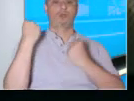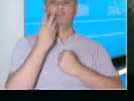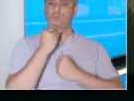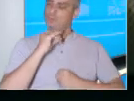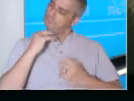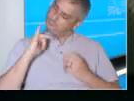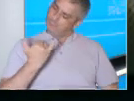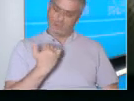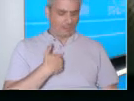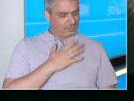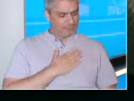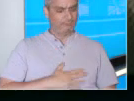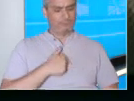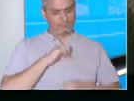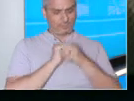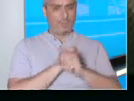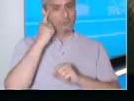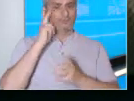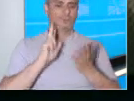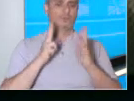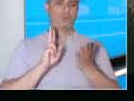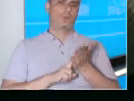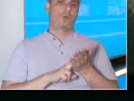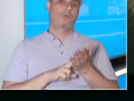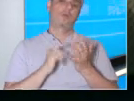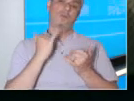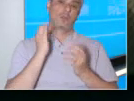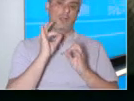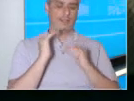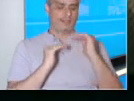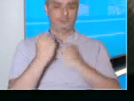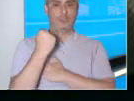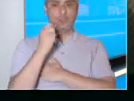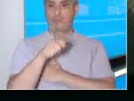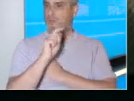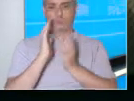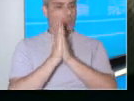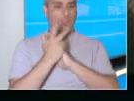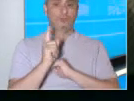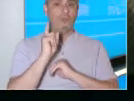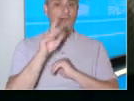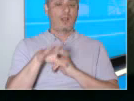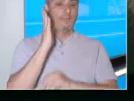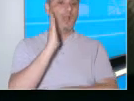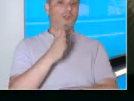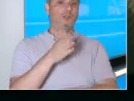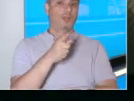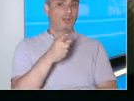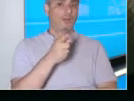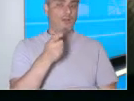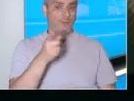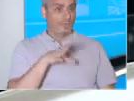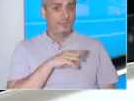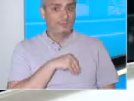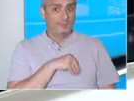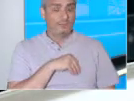וחלק, כן, אני מאוד מאוד בעד, אני חושב שזה נכון. זה נכון שעדיין יחסי הכוחות בכנסת לא השתנו, אבל אני חושב שבחירה ישירה. שם